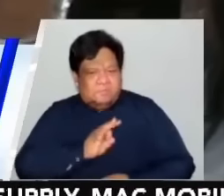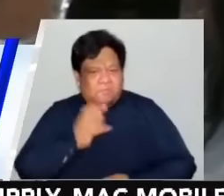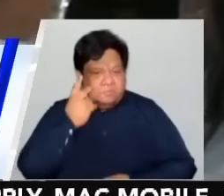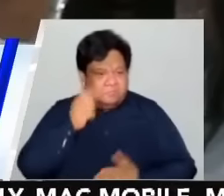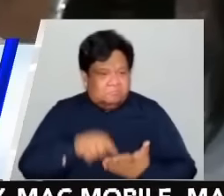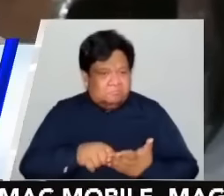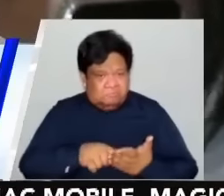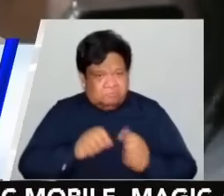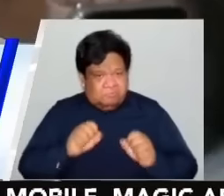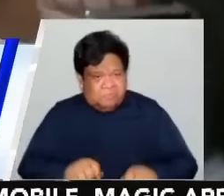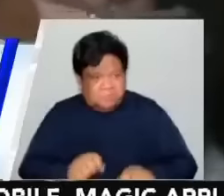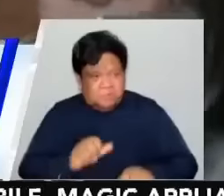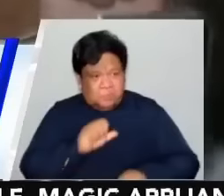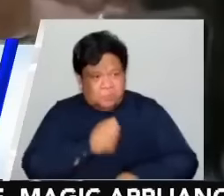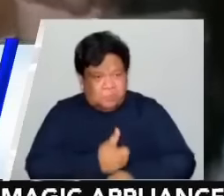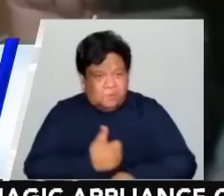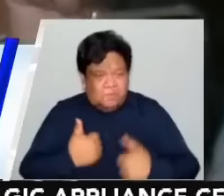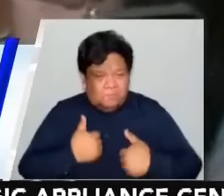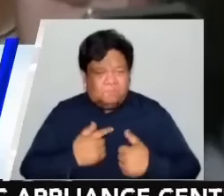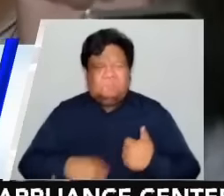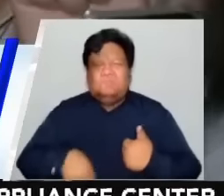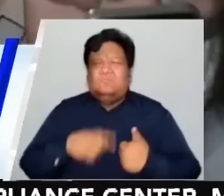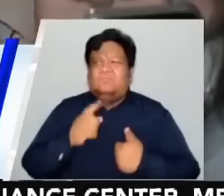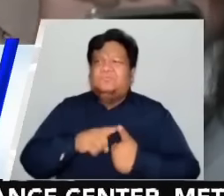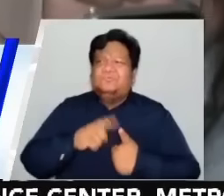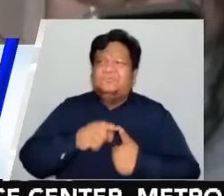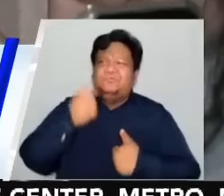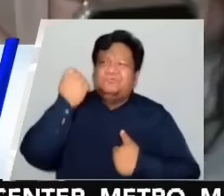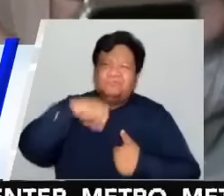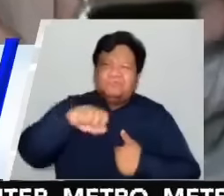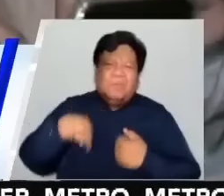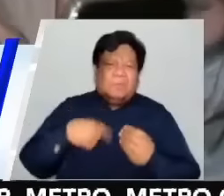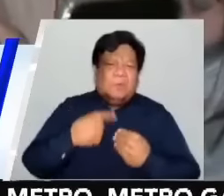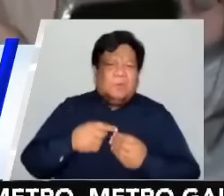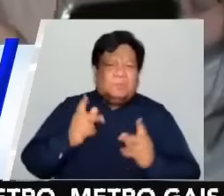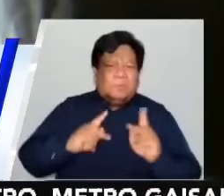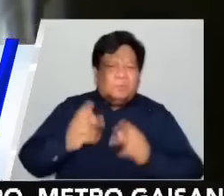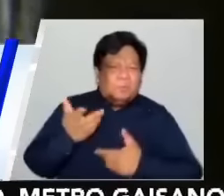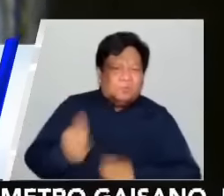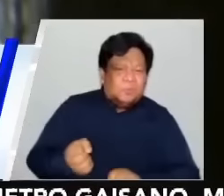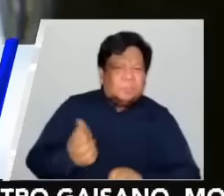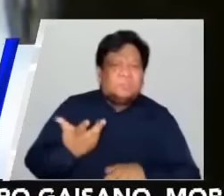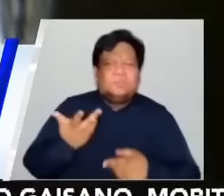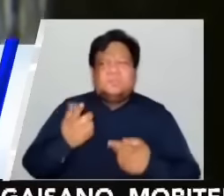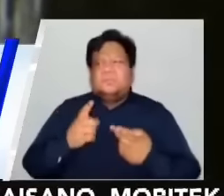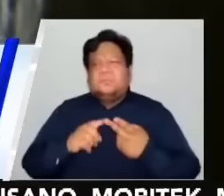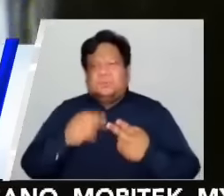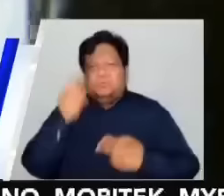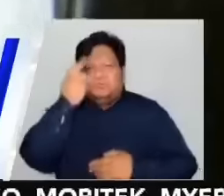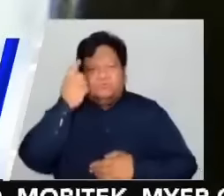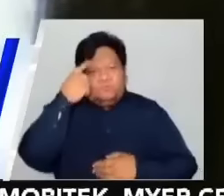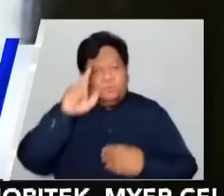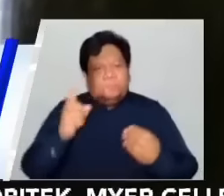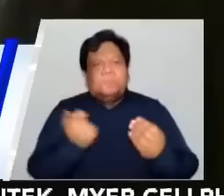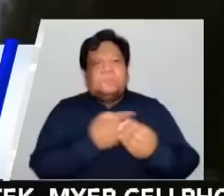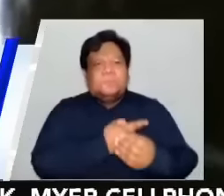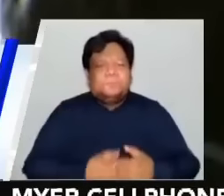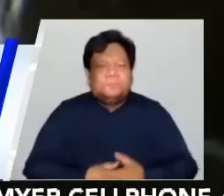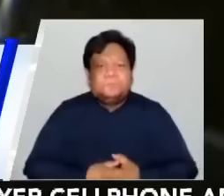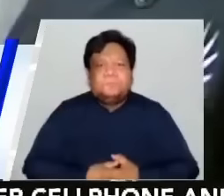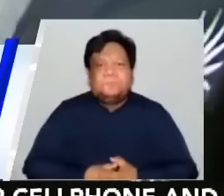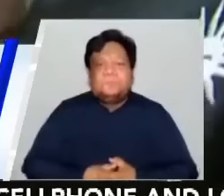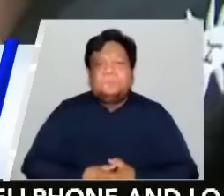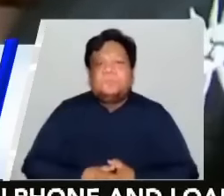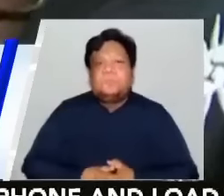yung betrayal, public trust, mga ganyan. Yung mga basis for impeachment. Naniniwala si Sendanya na hindi